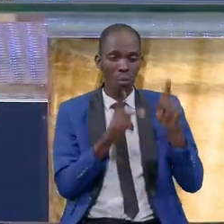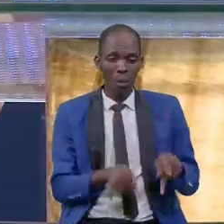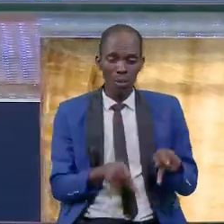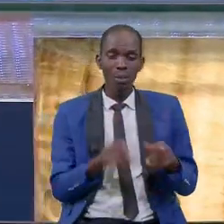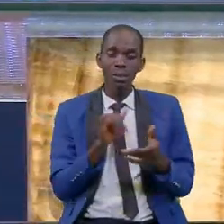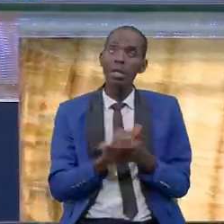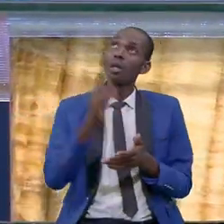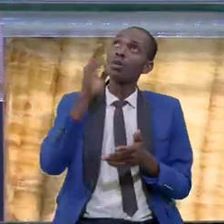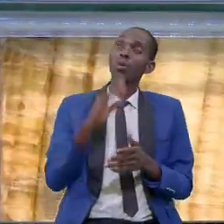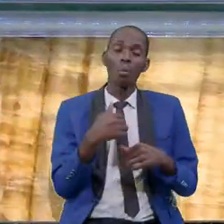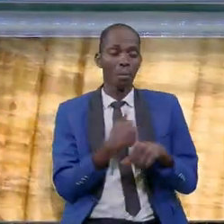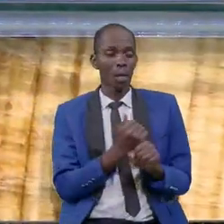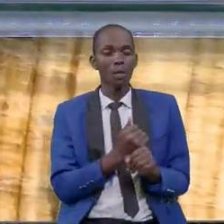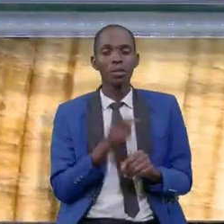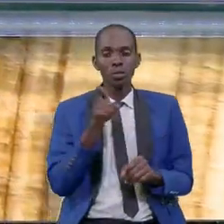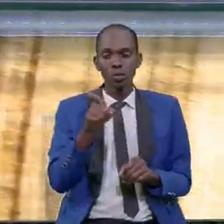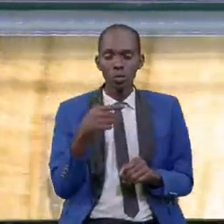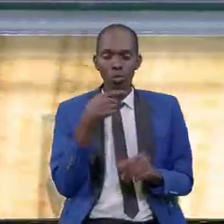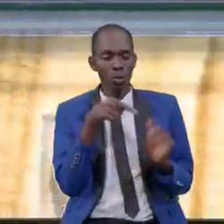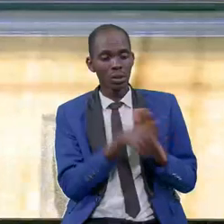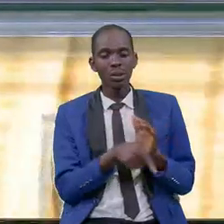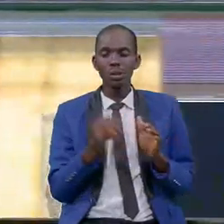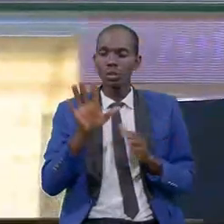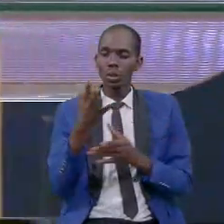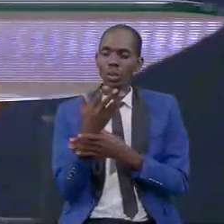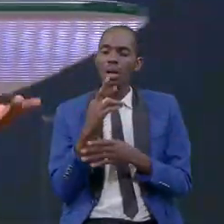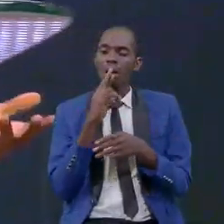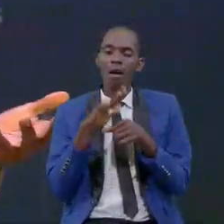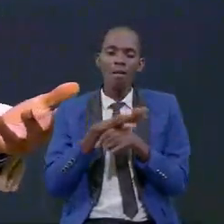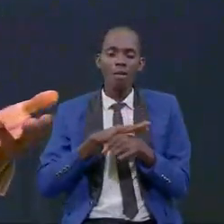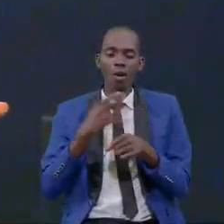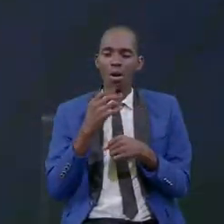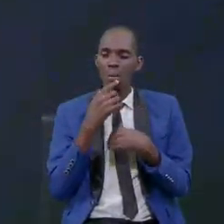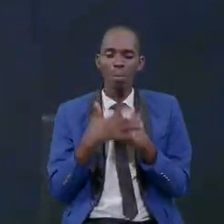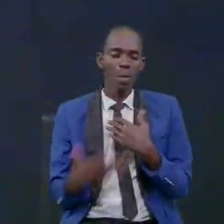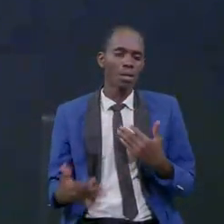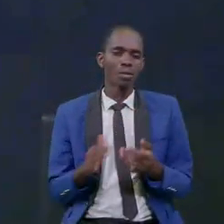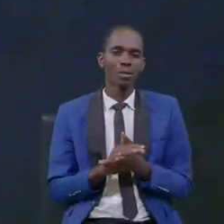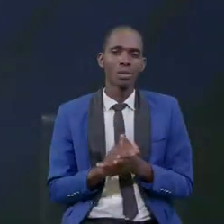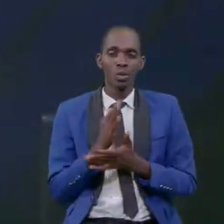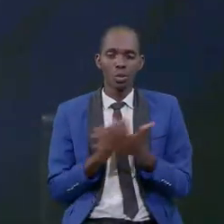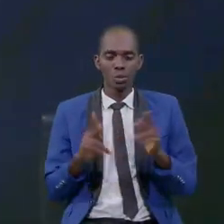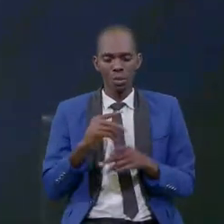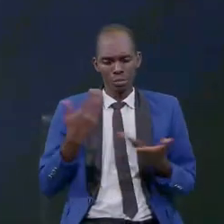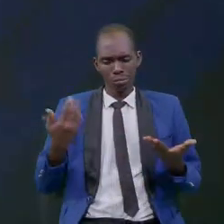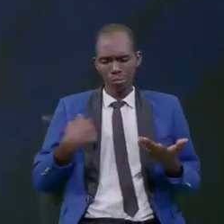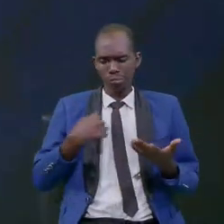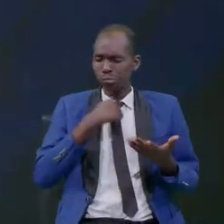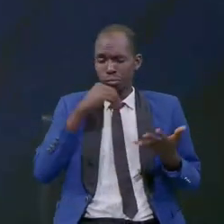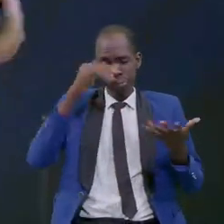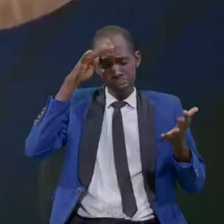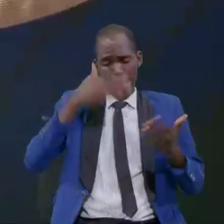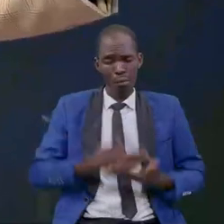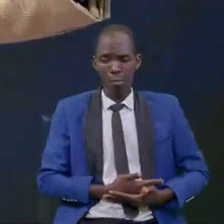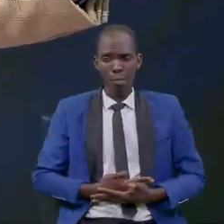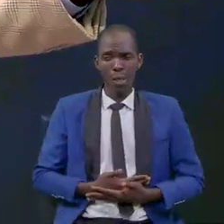ennemis. Si vous tuez quelqu'un que Dieu a créé, votre main est pleine de sang. Les gens qui disent que je n'espère pas cet enfant, qu'est-ce que je vais